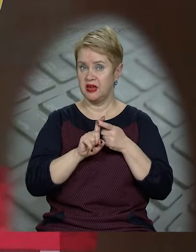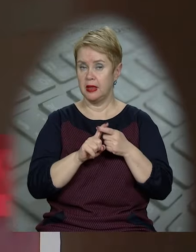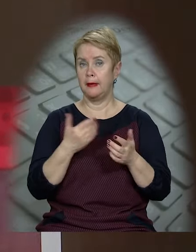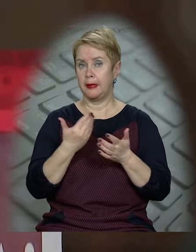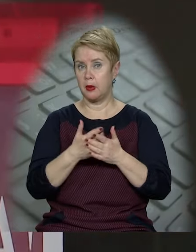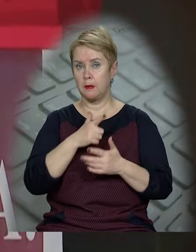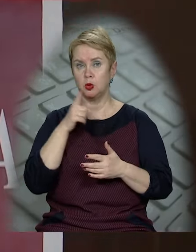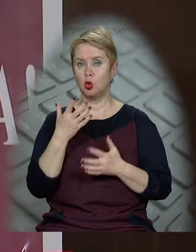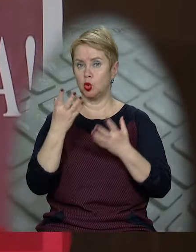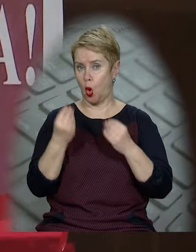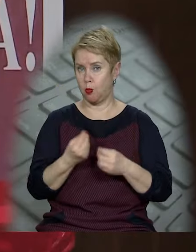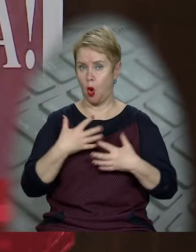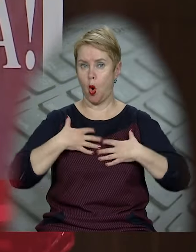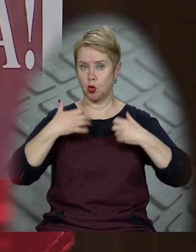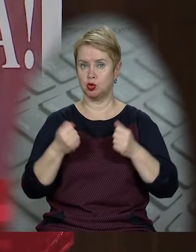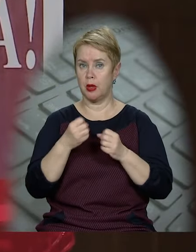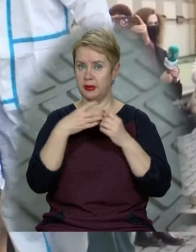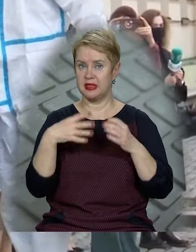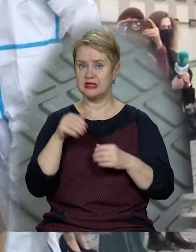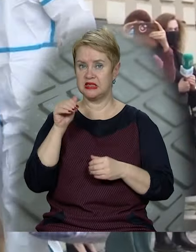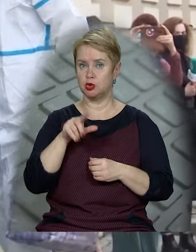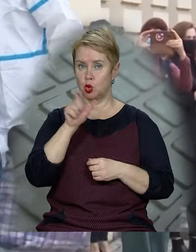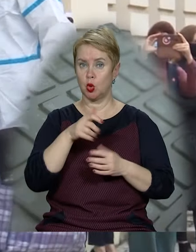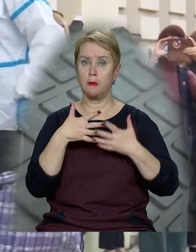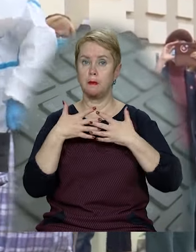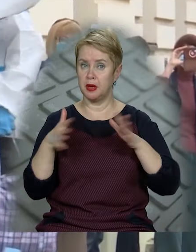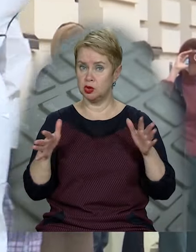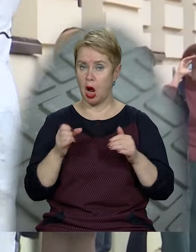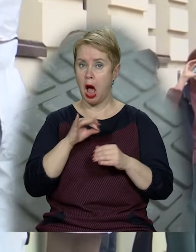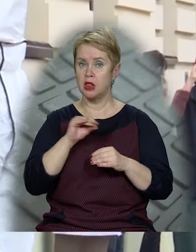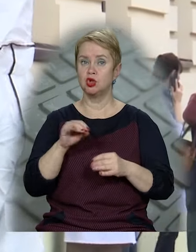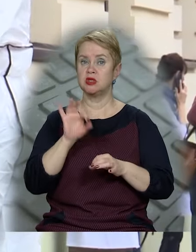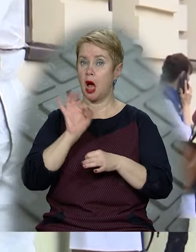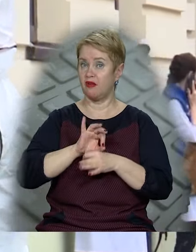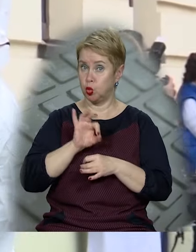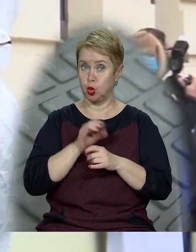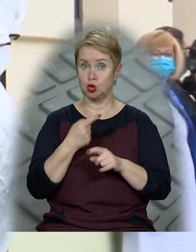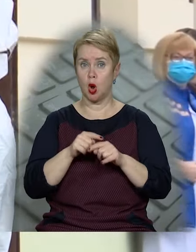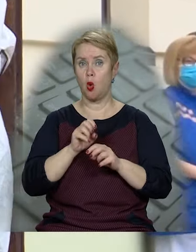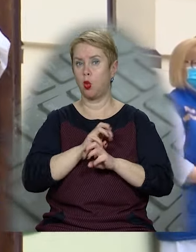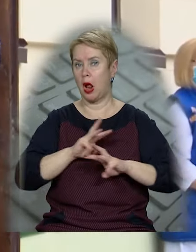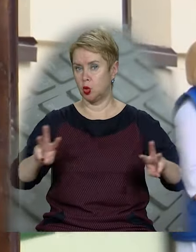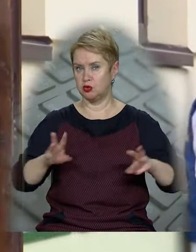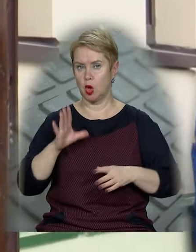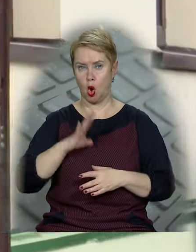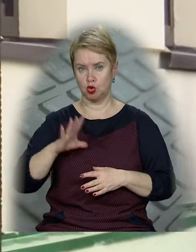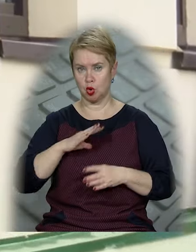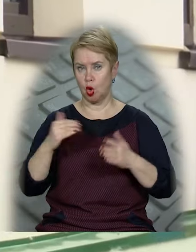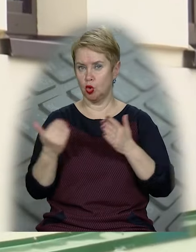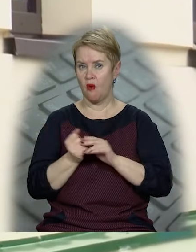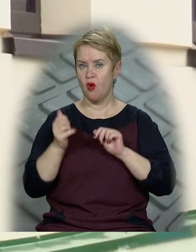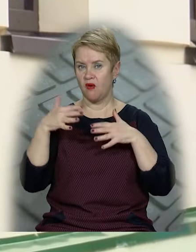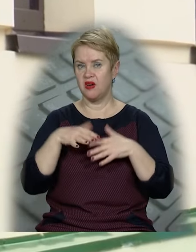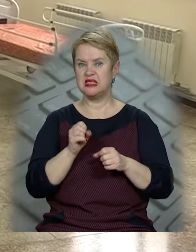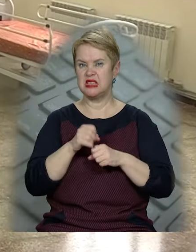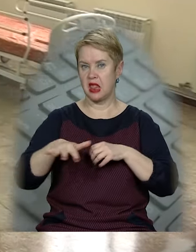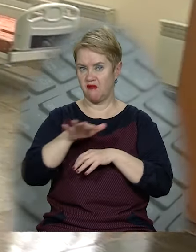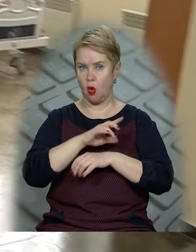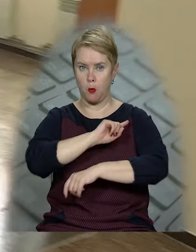Приміром, минулої доби одужало на 15 тисяч людей більше, аніж занедужали. Але урядовці, очікуючи на нову хвилю з